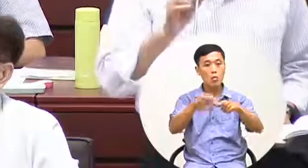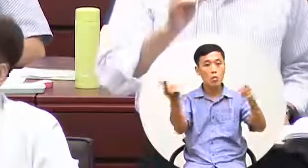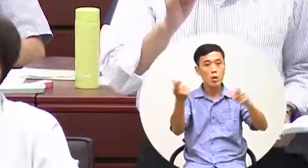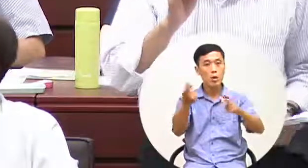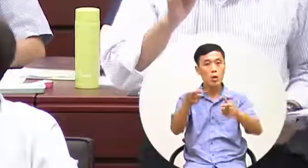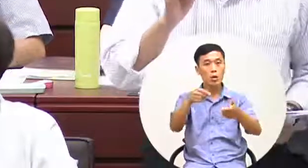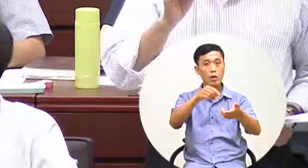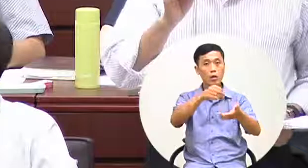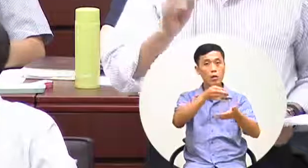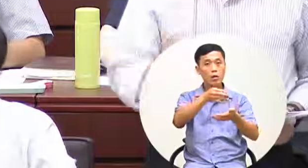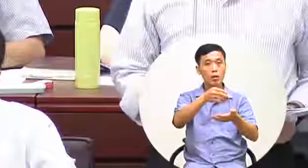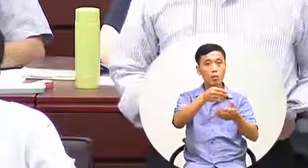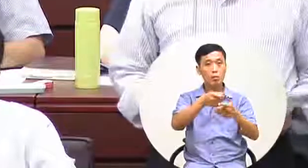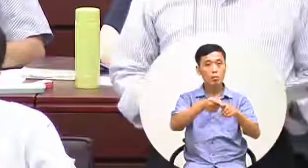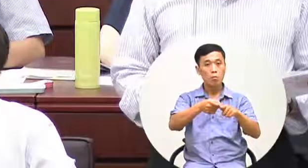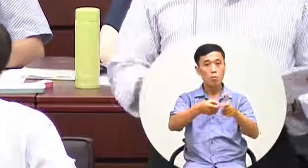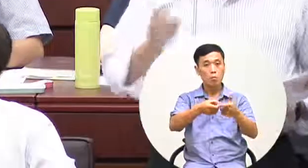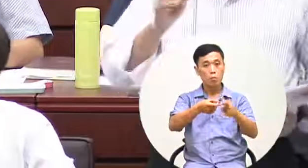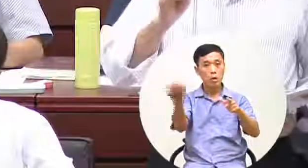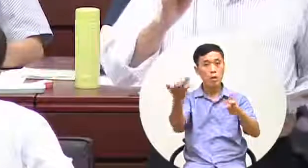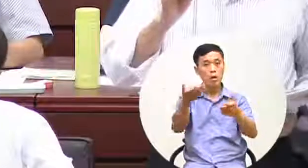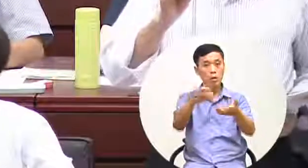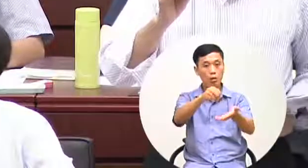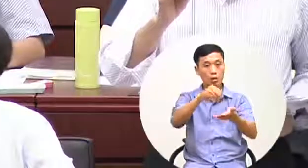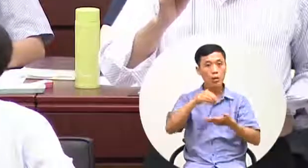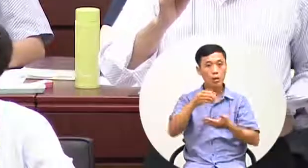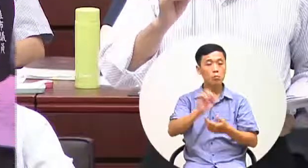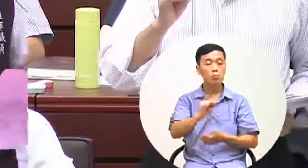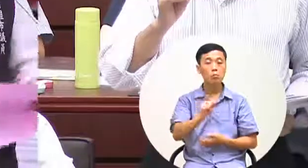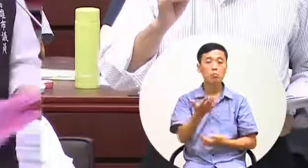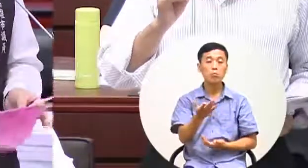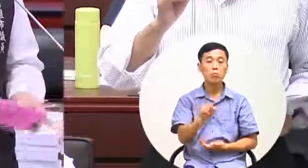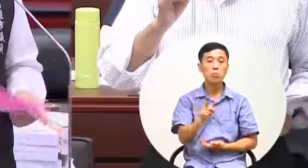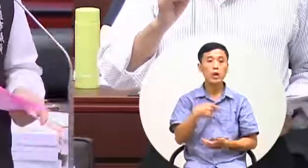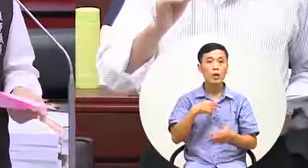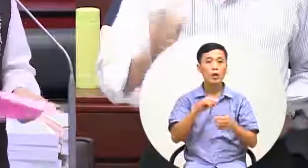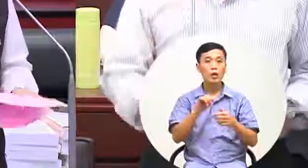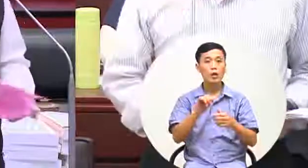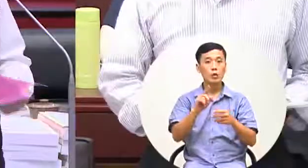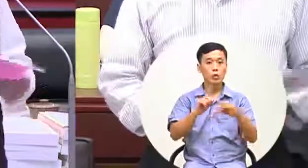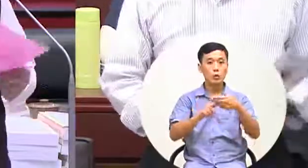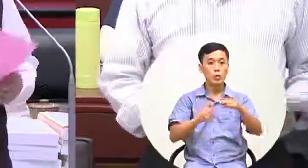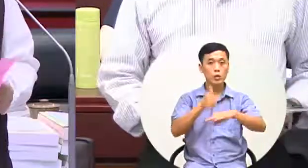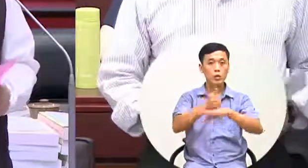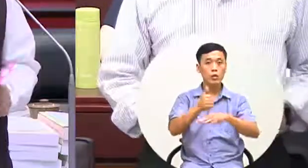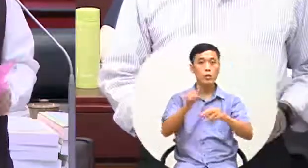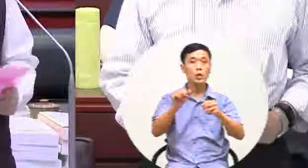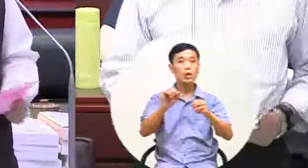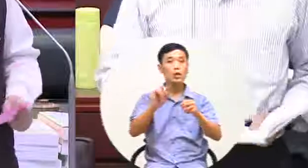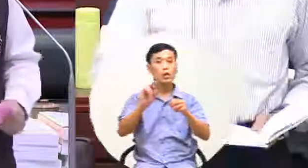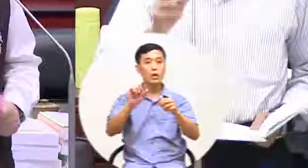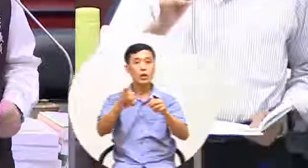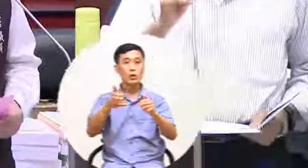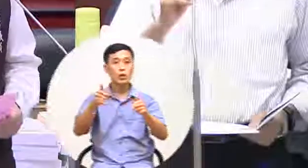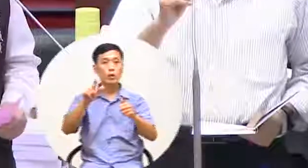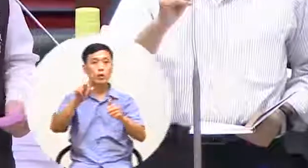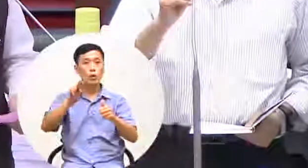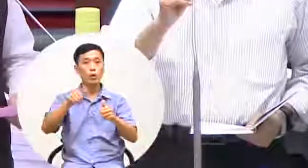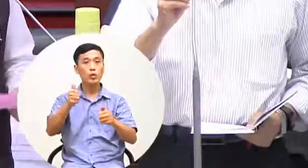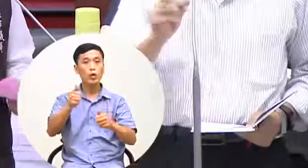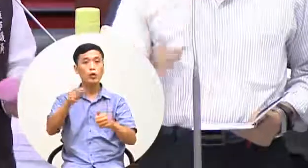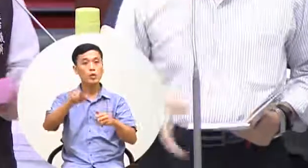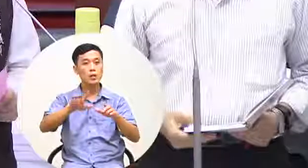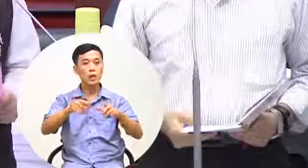黄局长，请答复。 谢谢主席，谢谢刘远的关心。那个现在没有放零的一个政策。 对啊，那就给